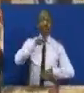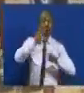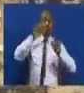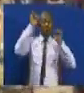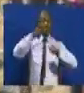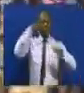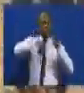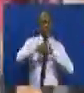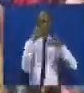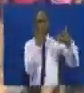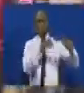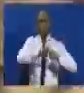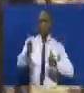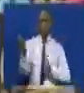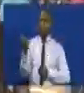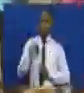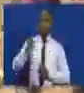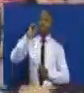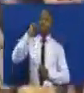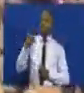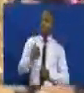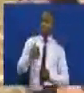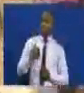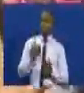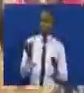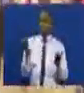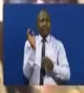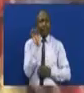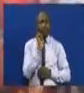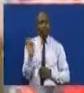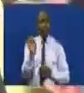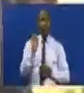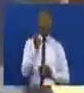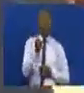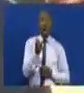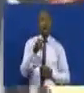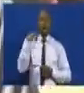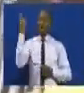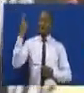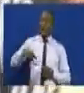Nikaambiwa jaribu kidogo. Kidogo. Mtacha